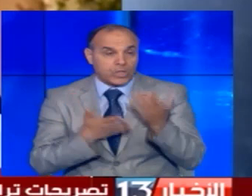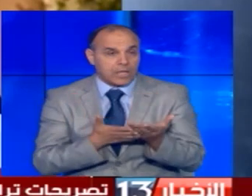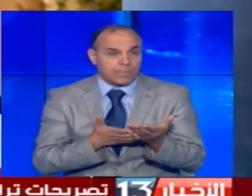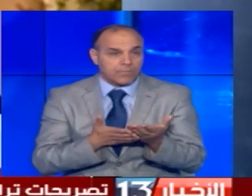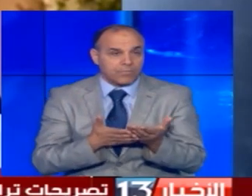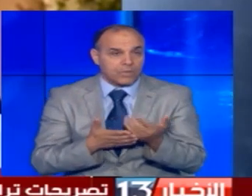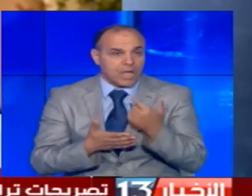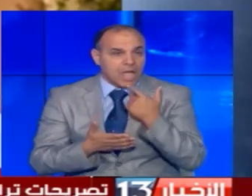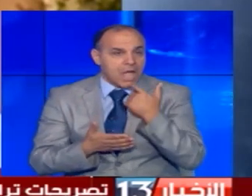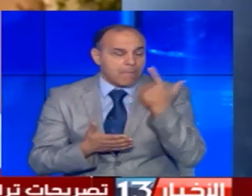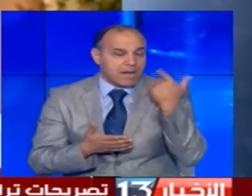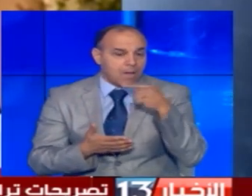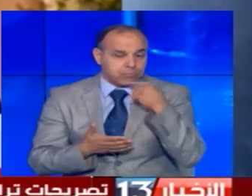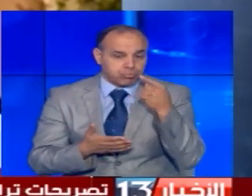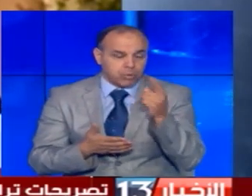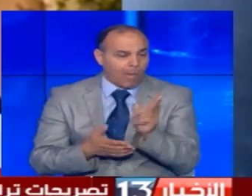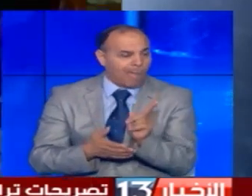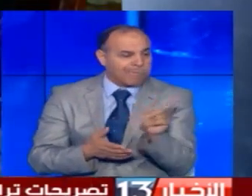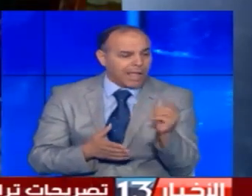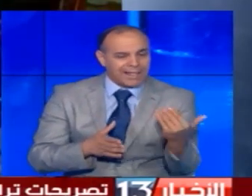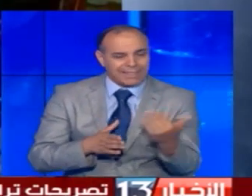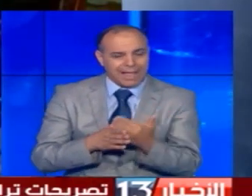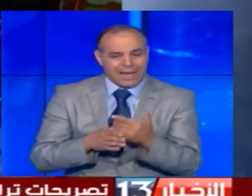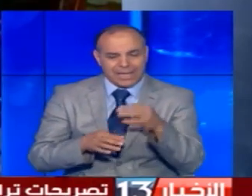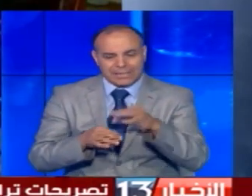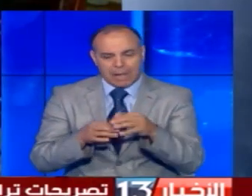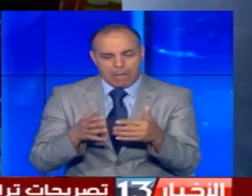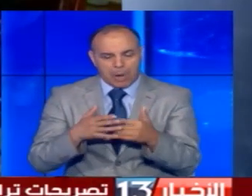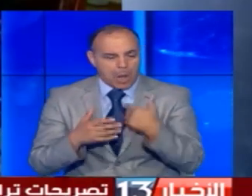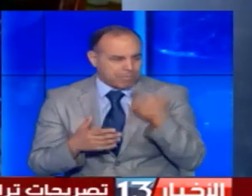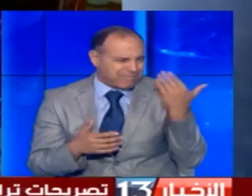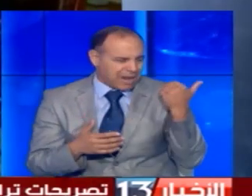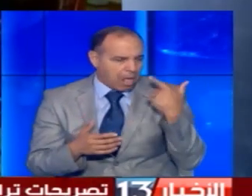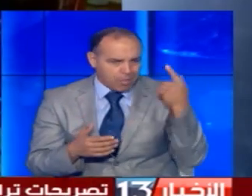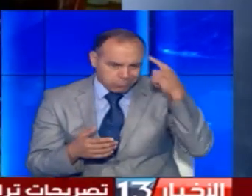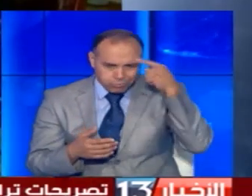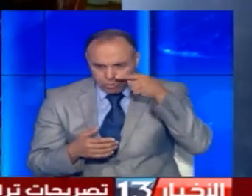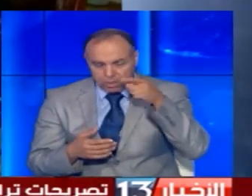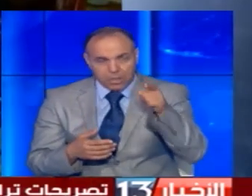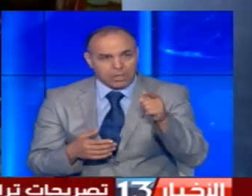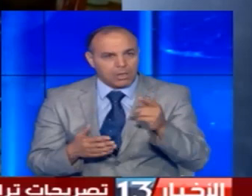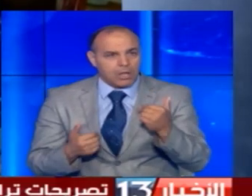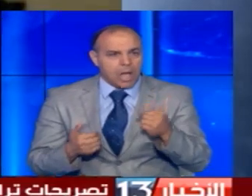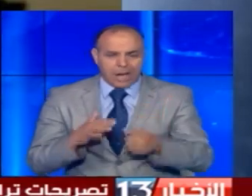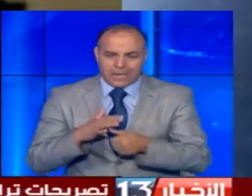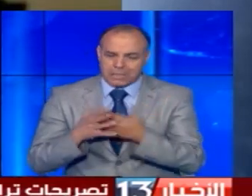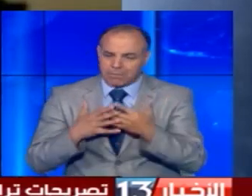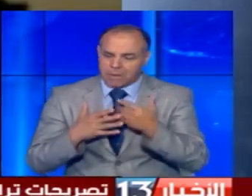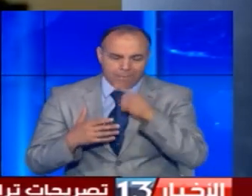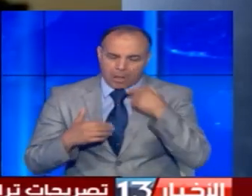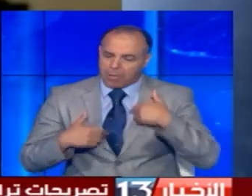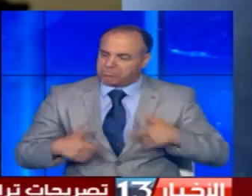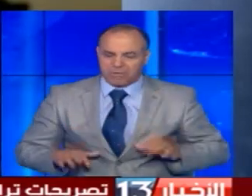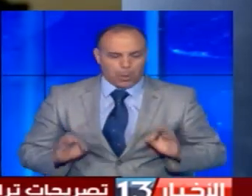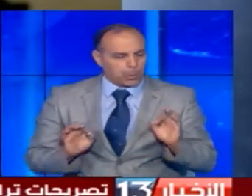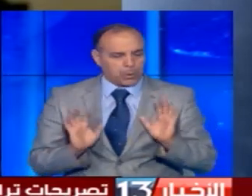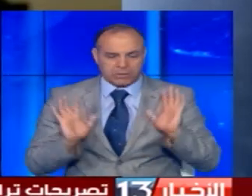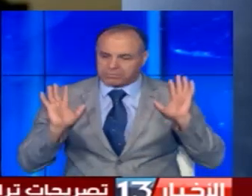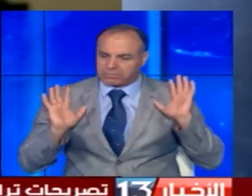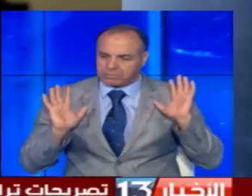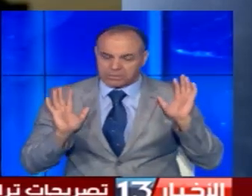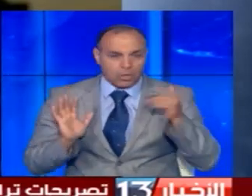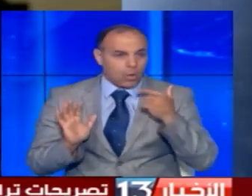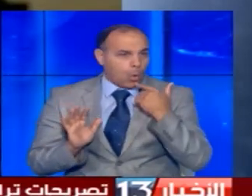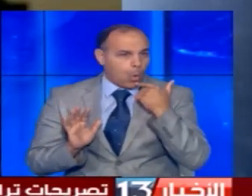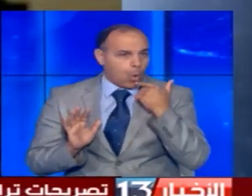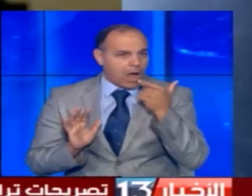براتهم روسيا من تهمه التدخل في الانتخابات الامريكيه الاخيره بنفي بوتين ذلك لفظيا والقائمه